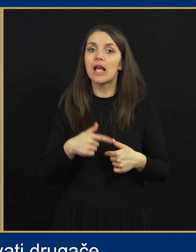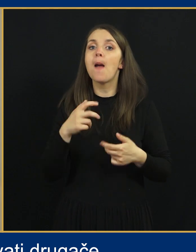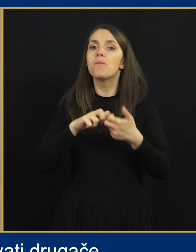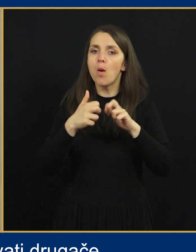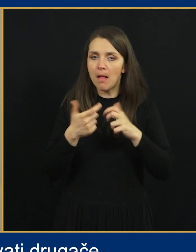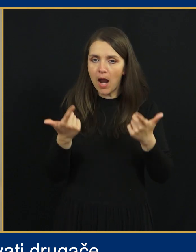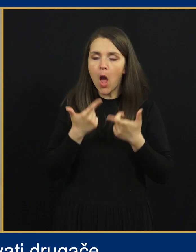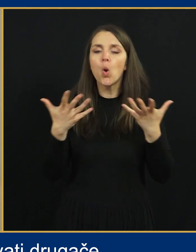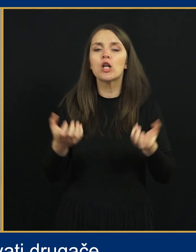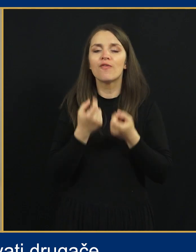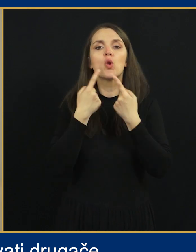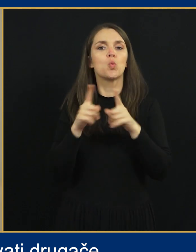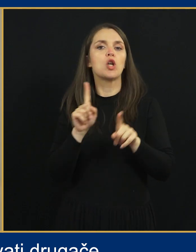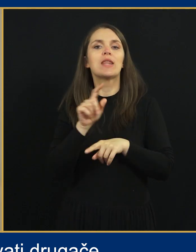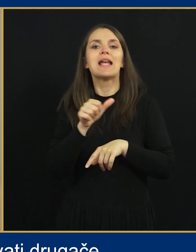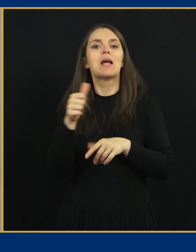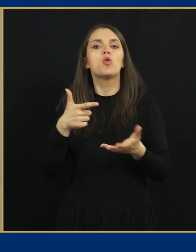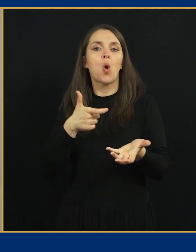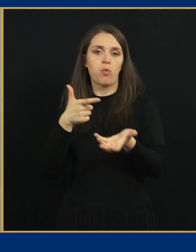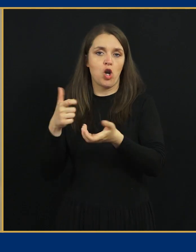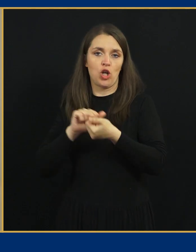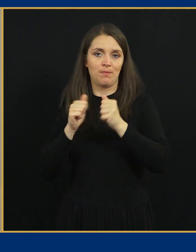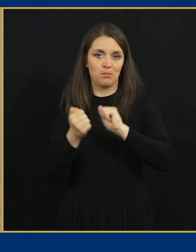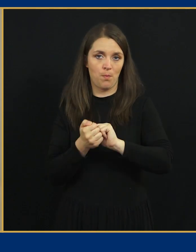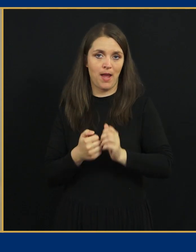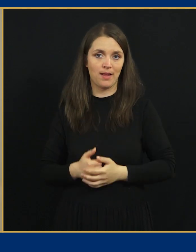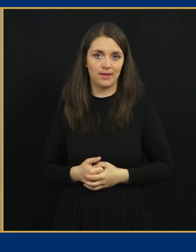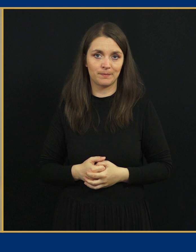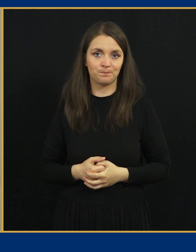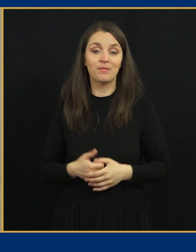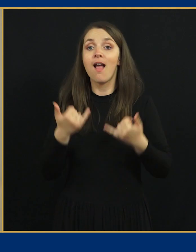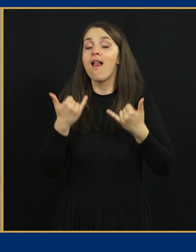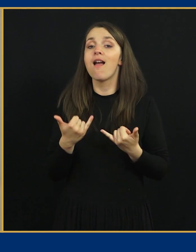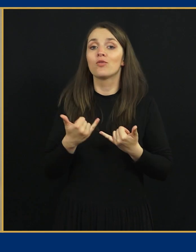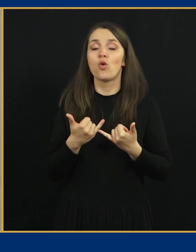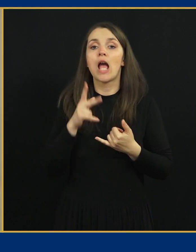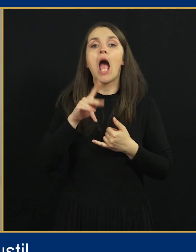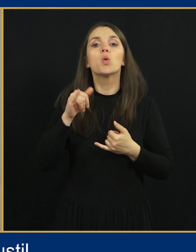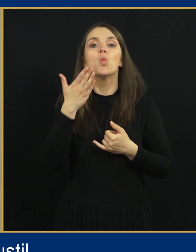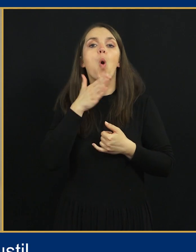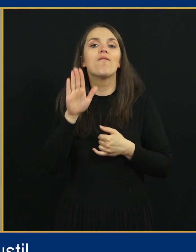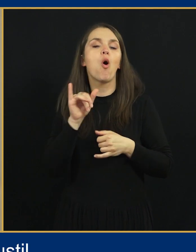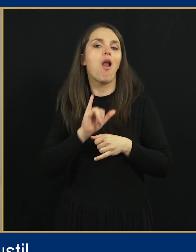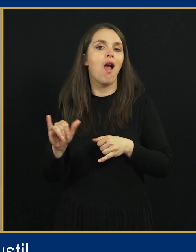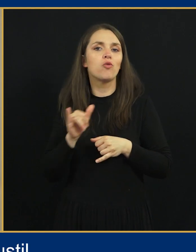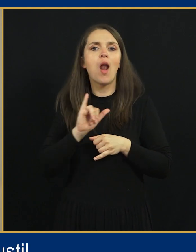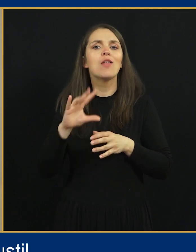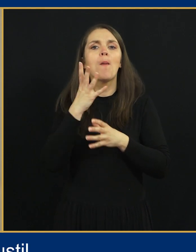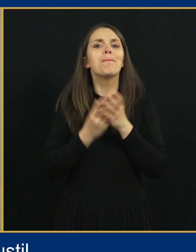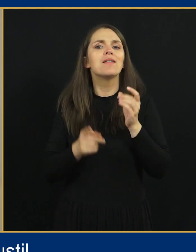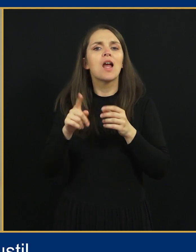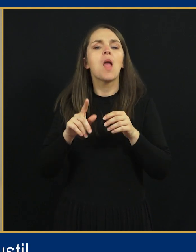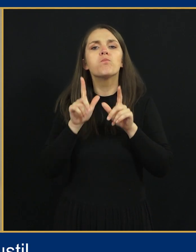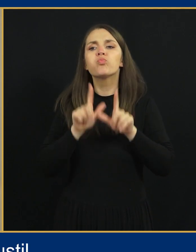drugače, ne le z oboroženimi spopadi. Letos je Kajuhovo leto. Leto pesnika, ki je pustil veliko